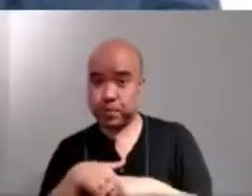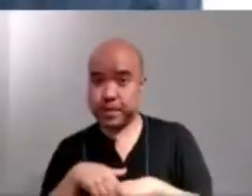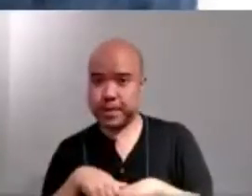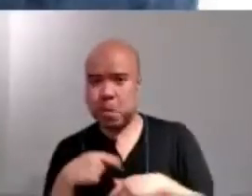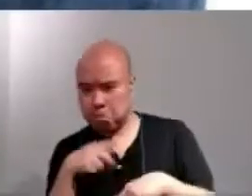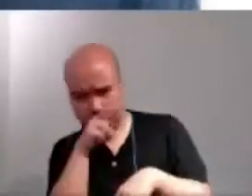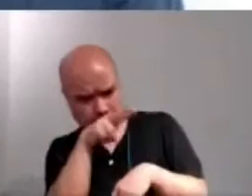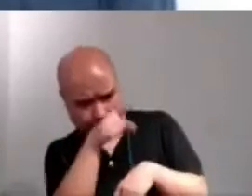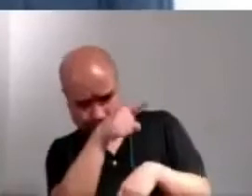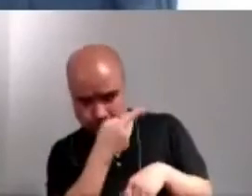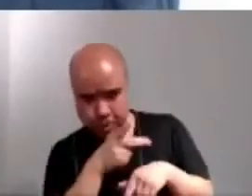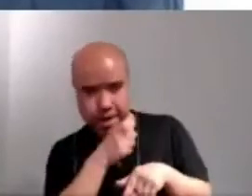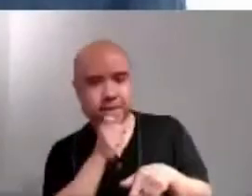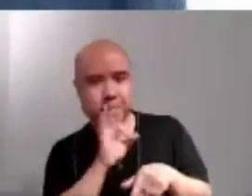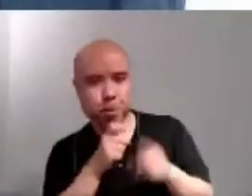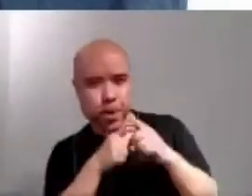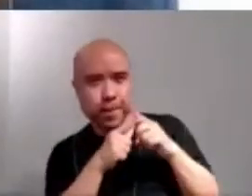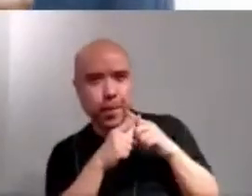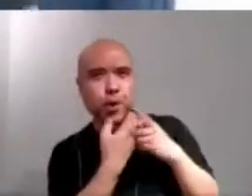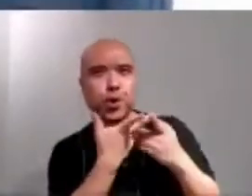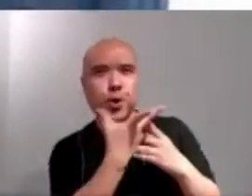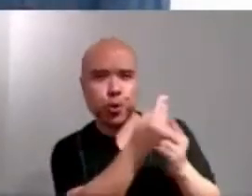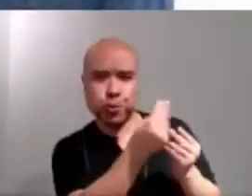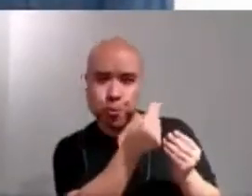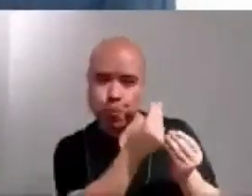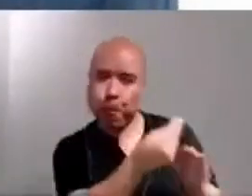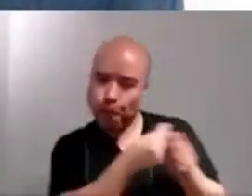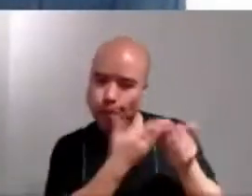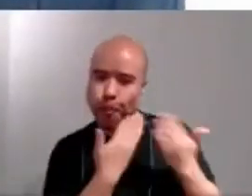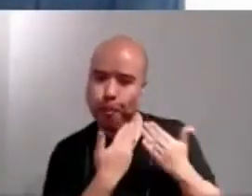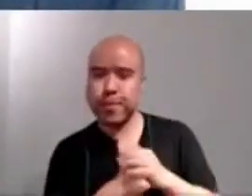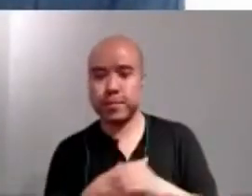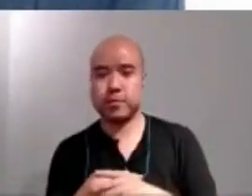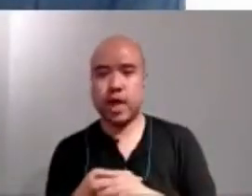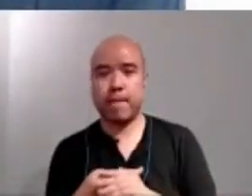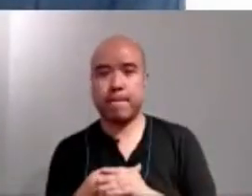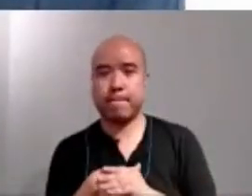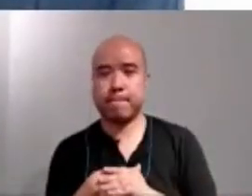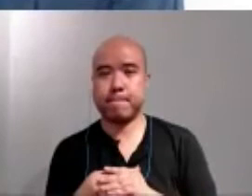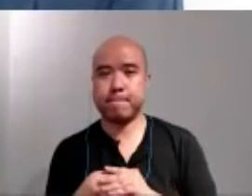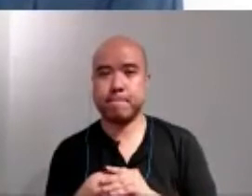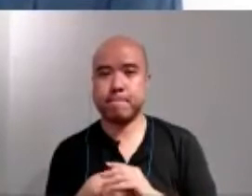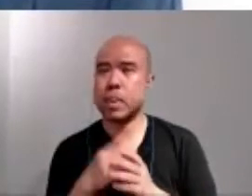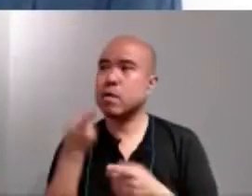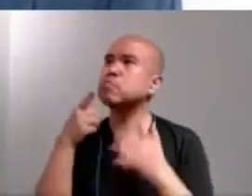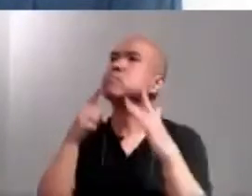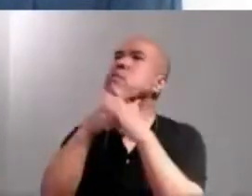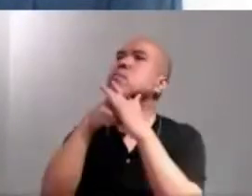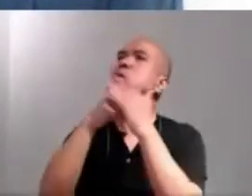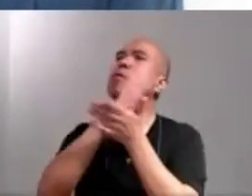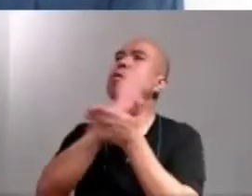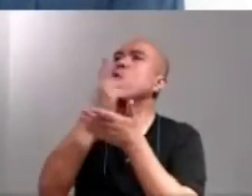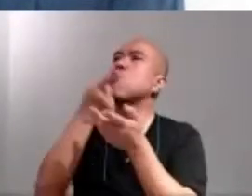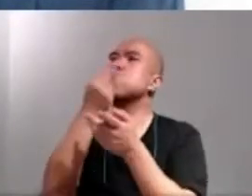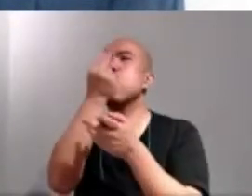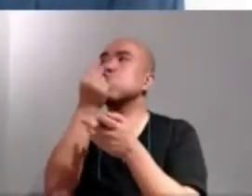嘛 ？mark 緊交換咗卡片啦係咪？咁或者咧，我哋仲有啲時間啦，我哋分享一下，不如有冇啲咩係好特別嘅經歷、趣事啊、困難啊，或